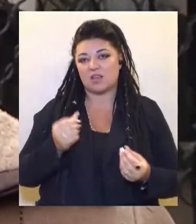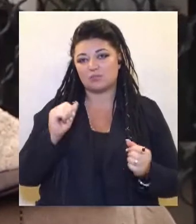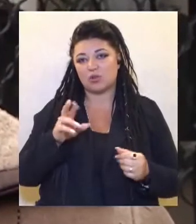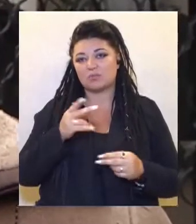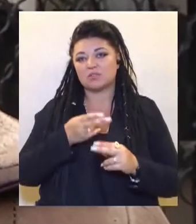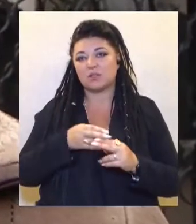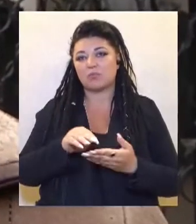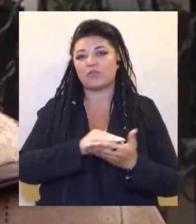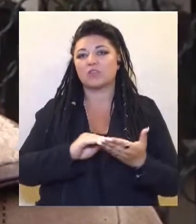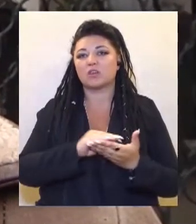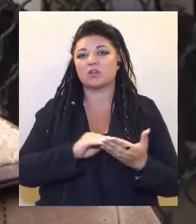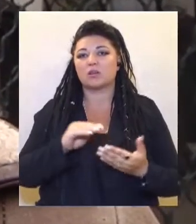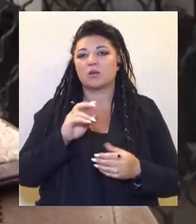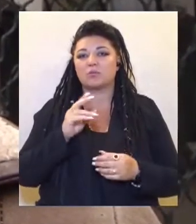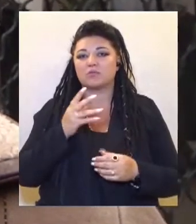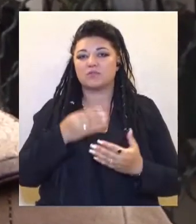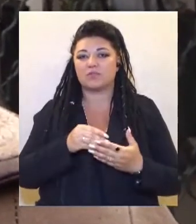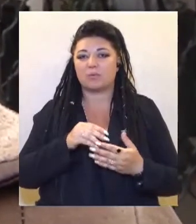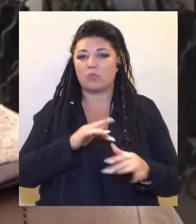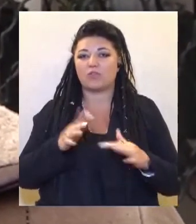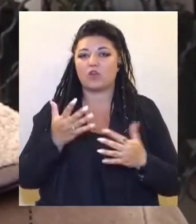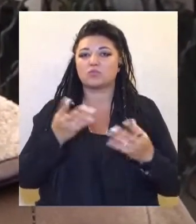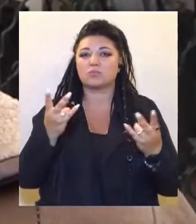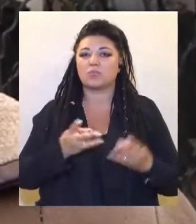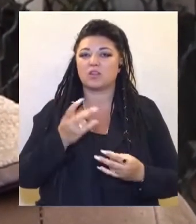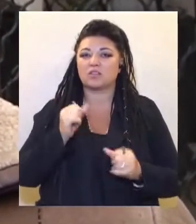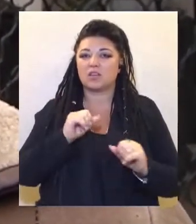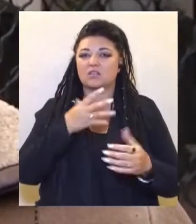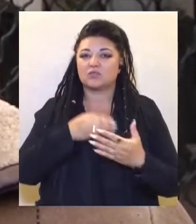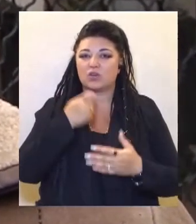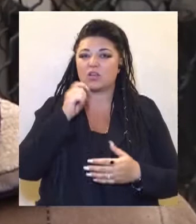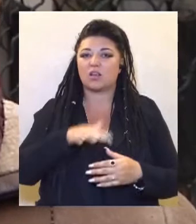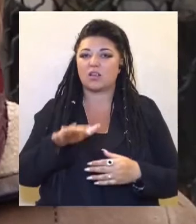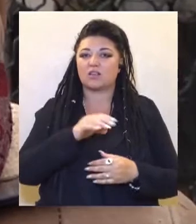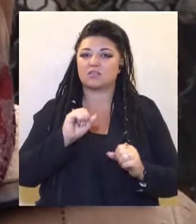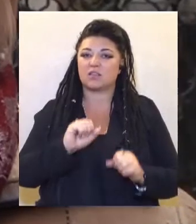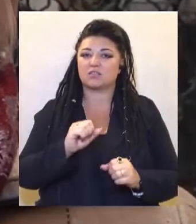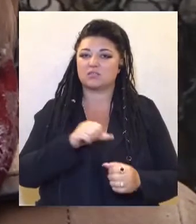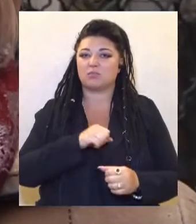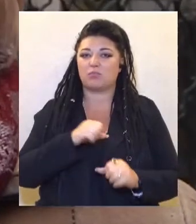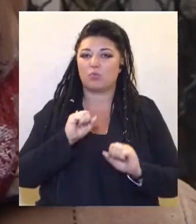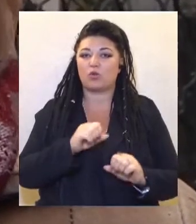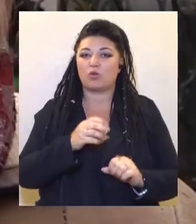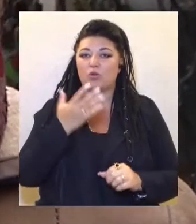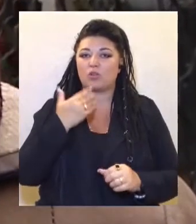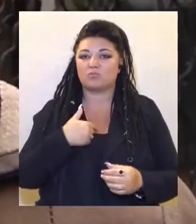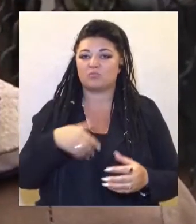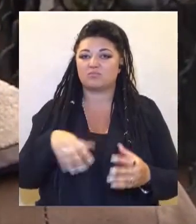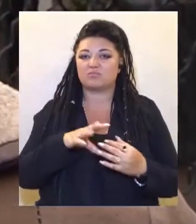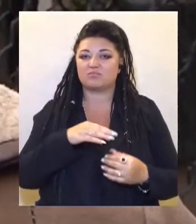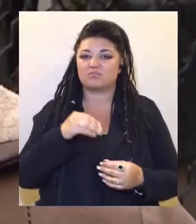було потрібно, на захист своєї країни, на захист ідеї, яку ми боронимо? Коли ми згадуємо поіменно людей, цих дітей,